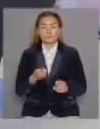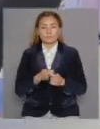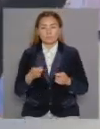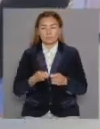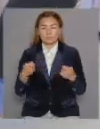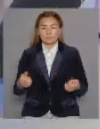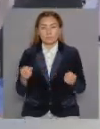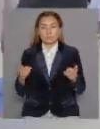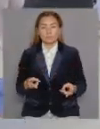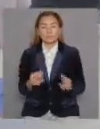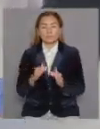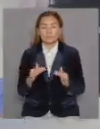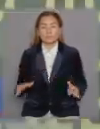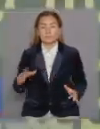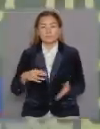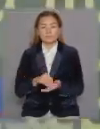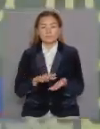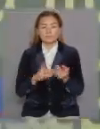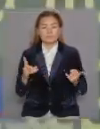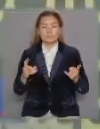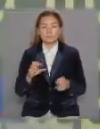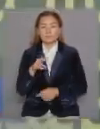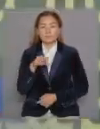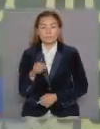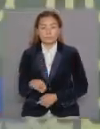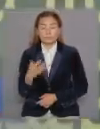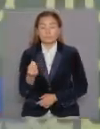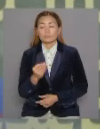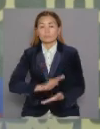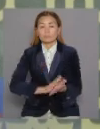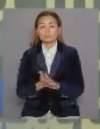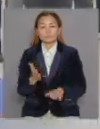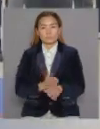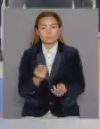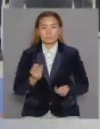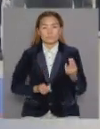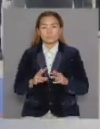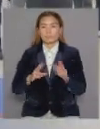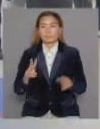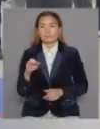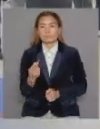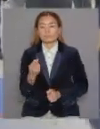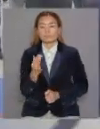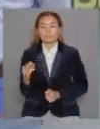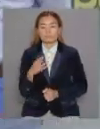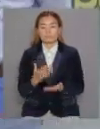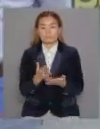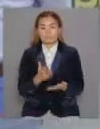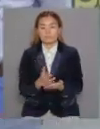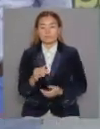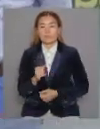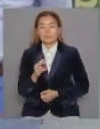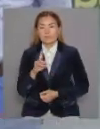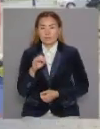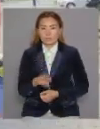дастархан. Специально для детей был установлен большой батут. Кроме того, были организованы игры по таким национальным видам спорта, как